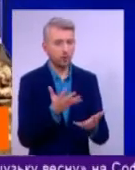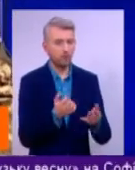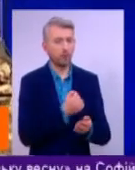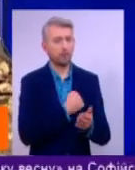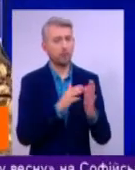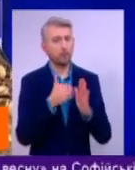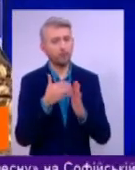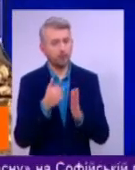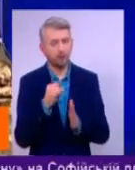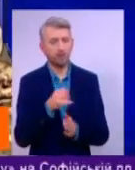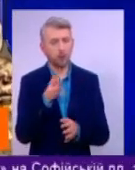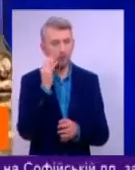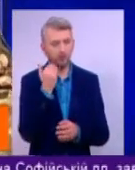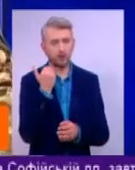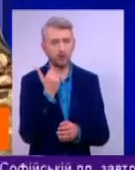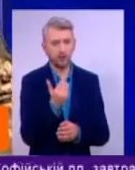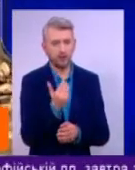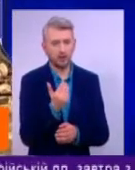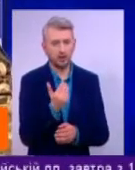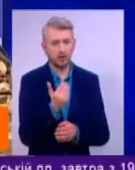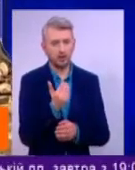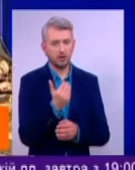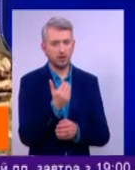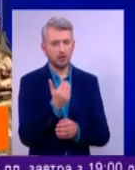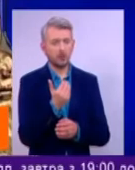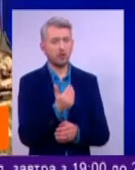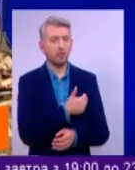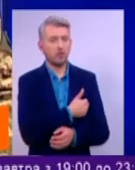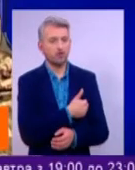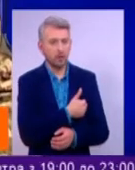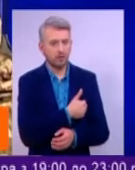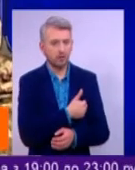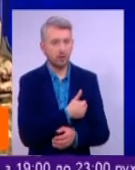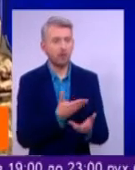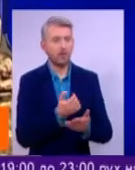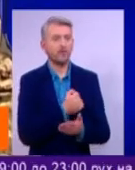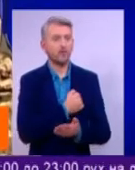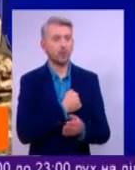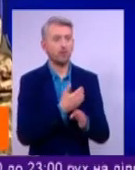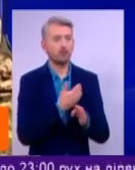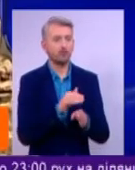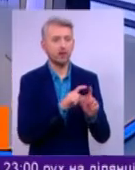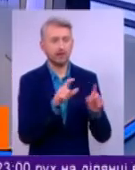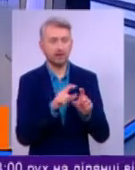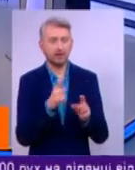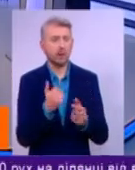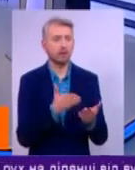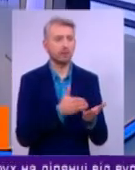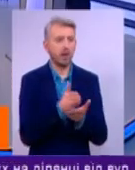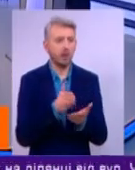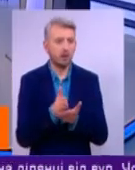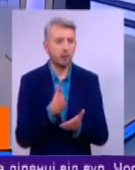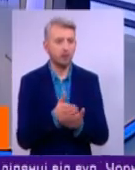призовників. І враховується їхнє, як сказав Олексій, да, їхнє бажання, до яких військових частин, за яким напрямком, до